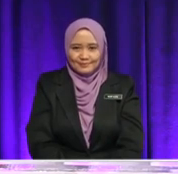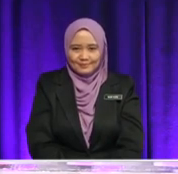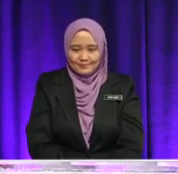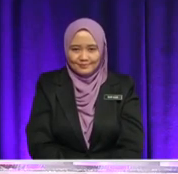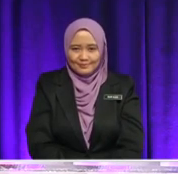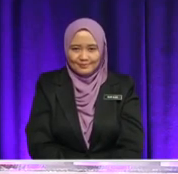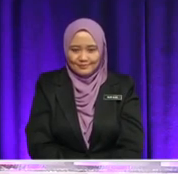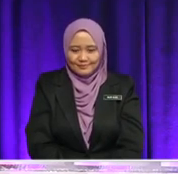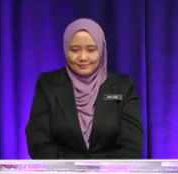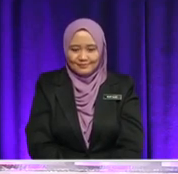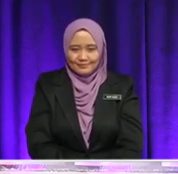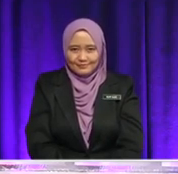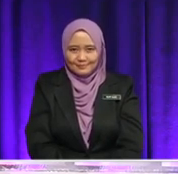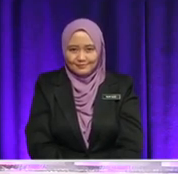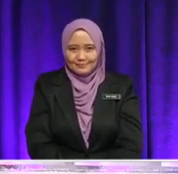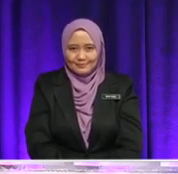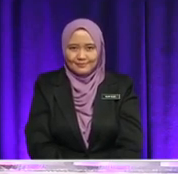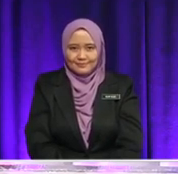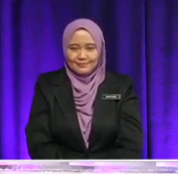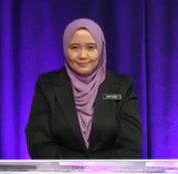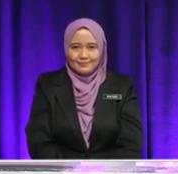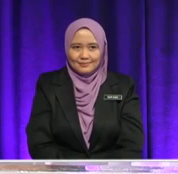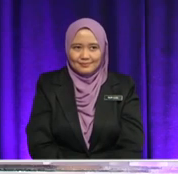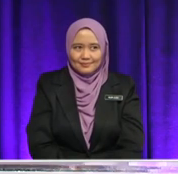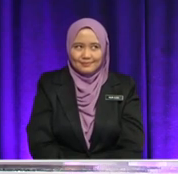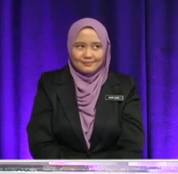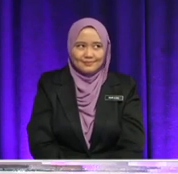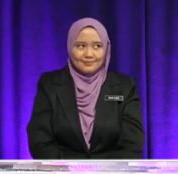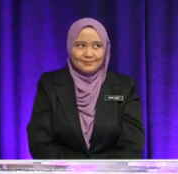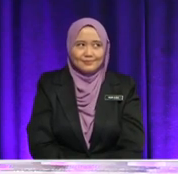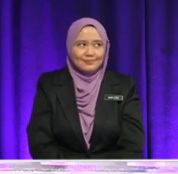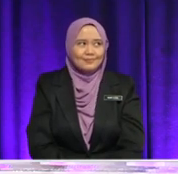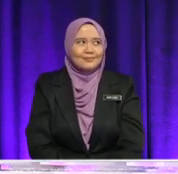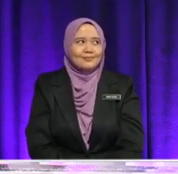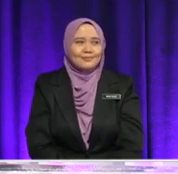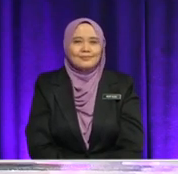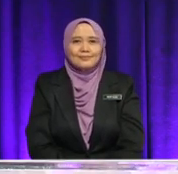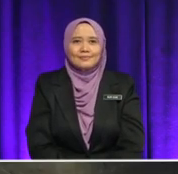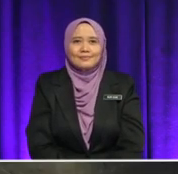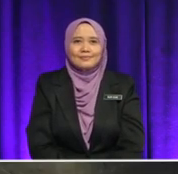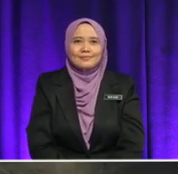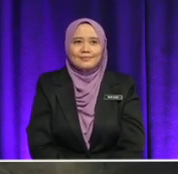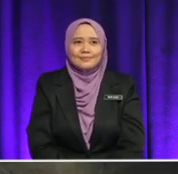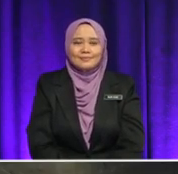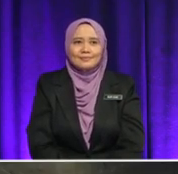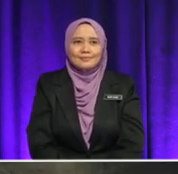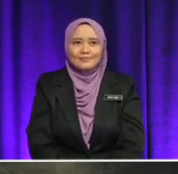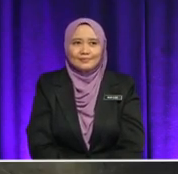oke dua bintang untuk fazrina Ingatkan tadi dia nak bersyai rupanya berpantun ya